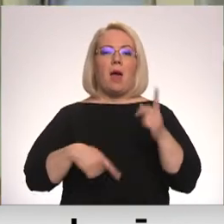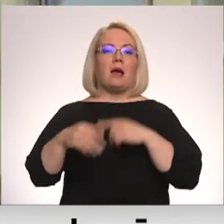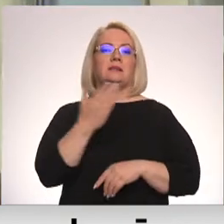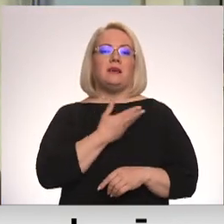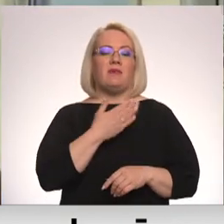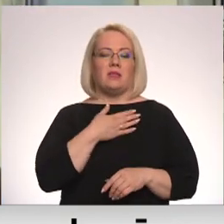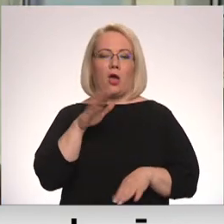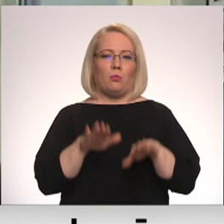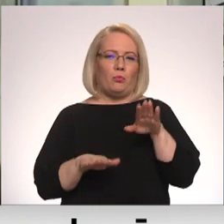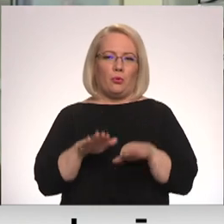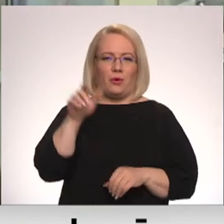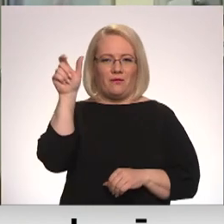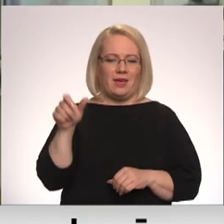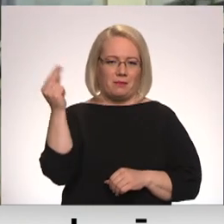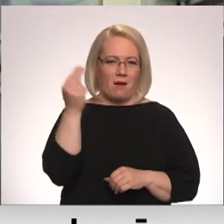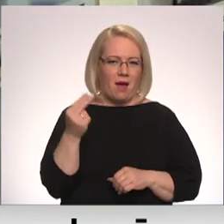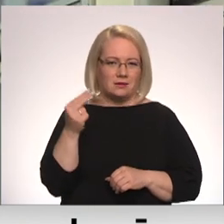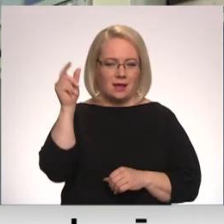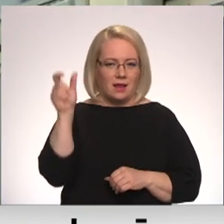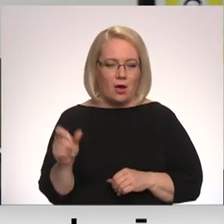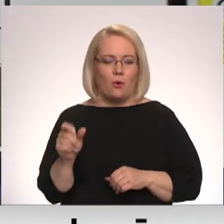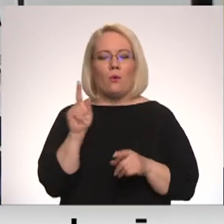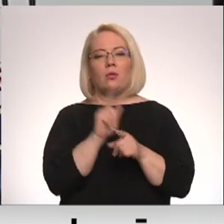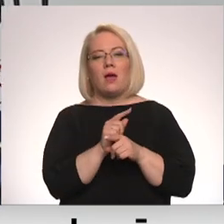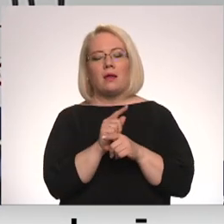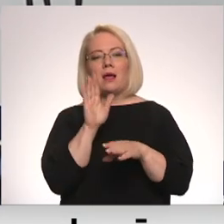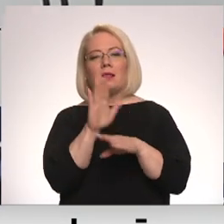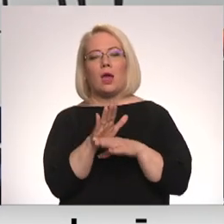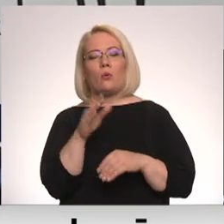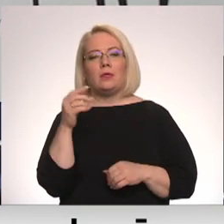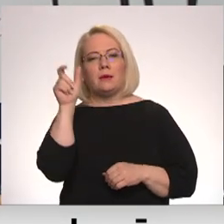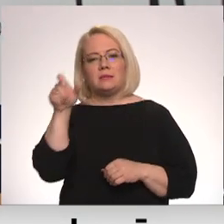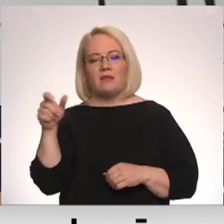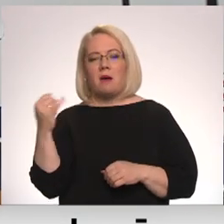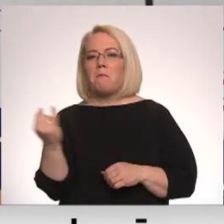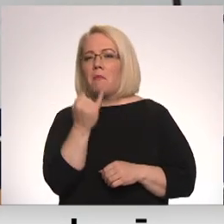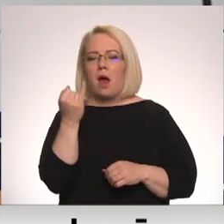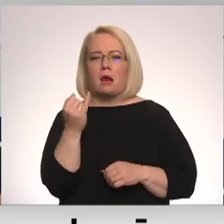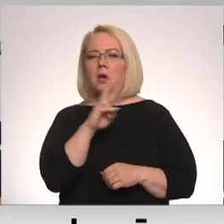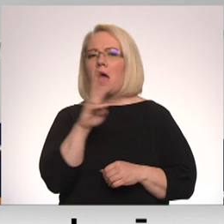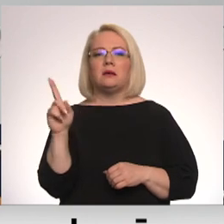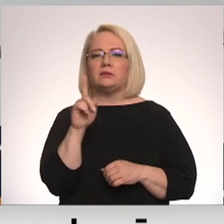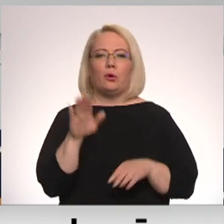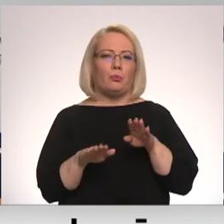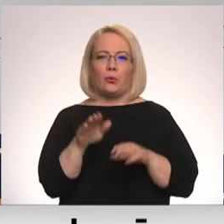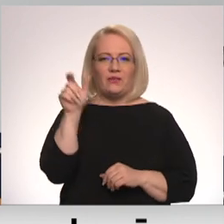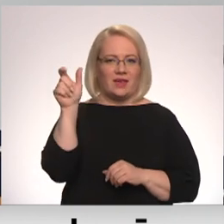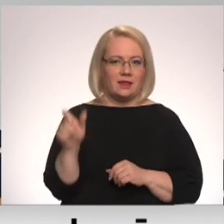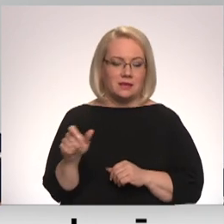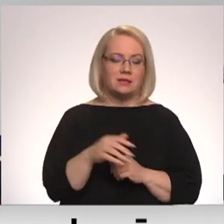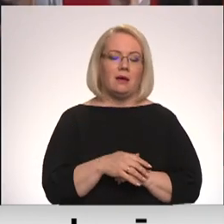liekot sabiedriskajos transportos, liekot cilvēkiem painteresēties, kas tad īsti ir Purvīti. Transportā